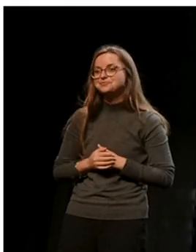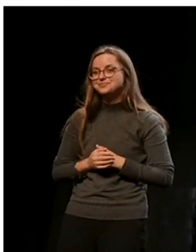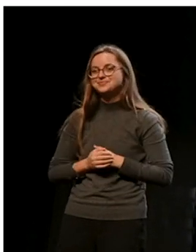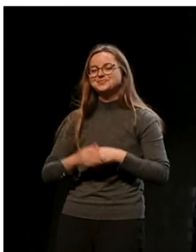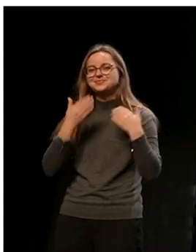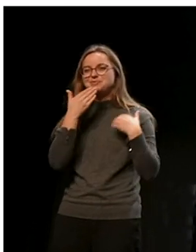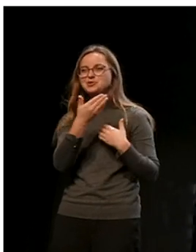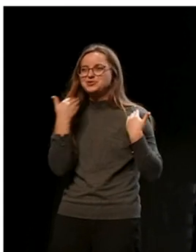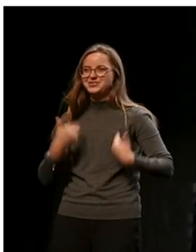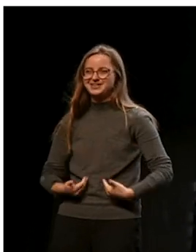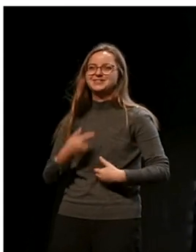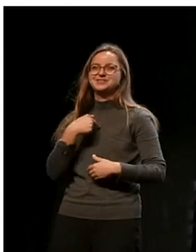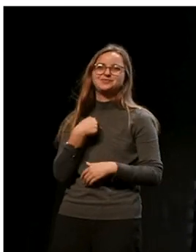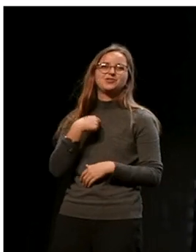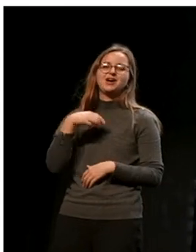Bonjour, je m'appelle Erwan Asquette,